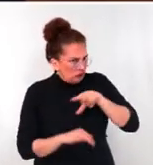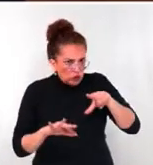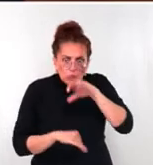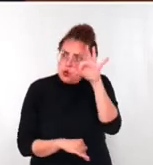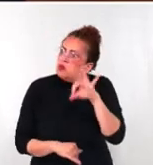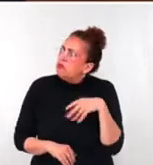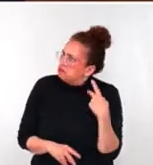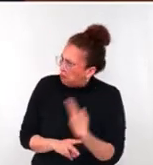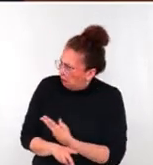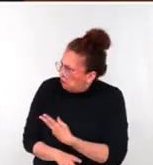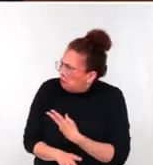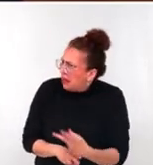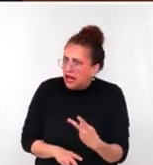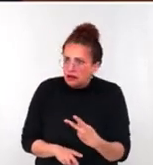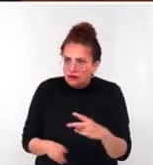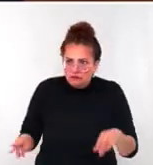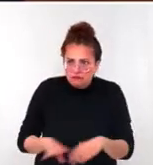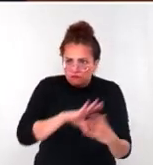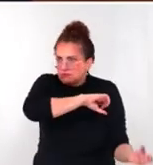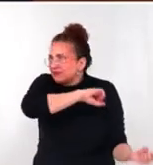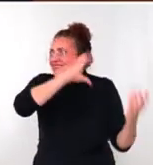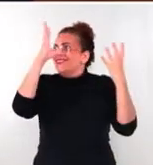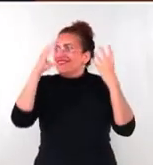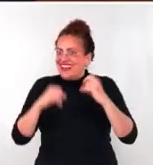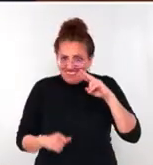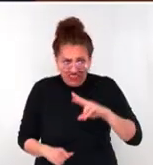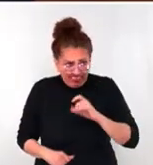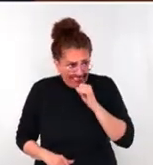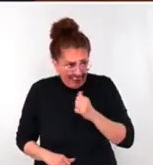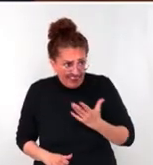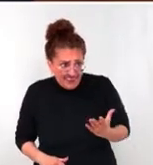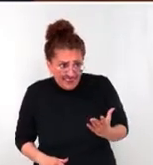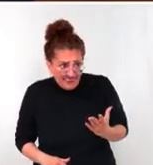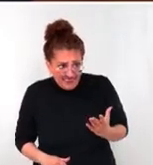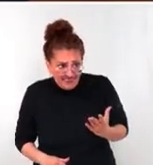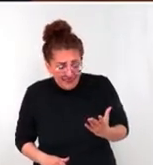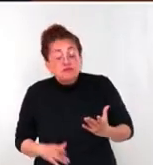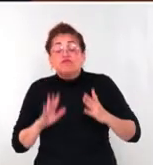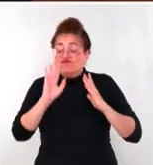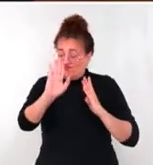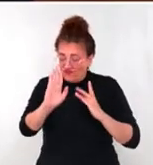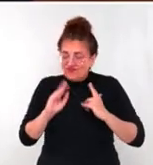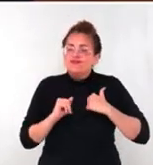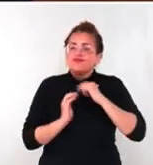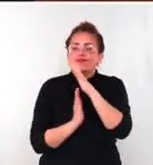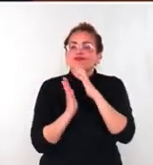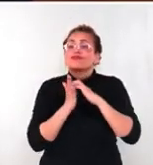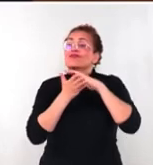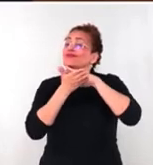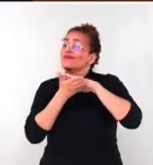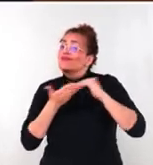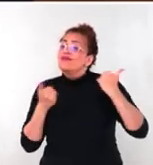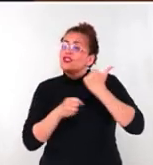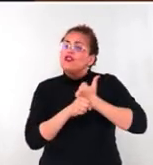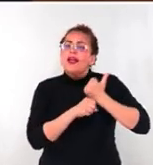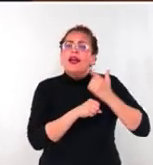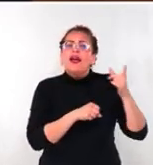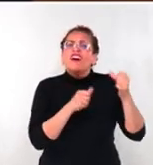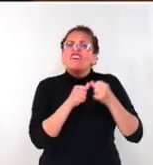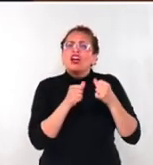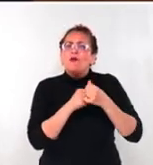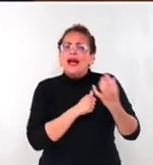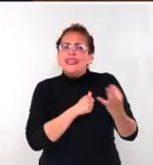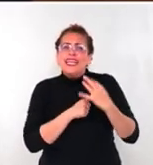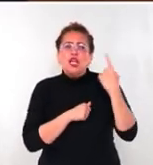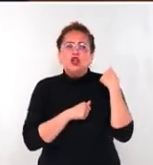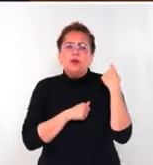quand même, hein ». Ben non, en fait, c'est pas grand-chose. Et en plus de ça, dans vos rapports de transition, tous les ans, vous indiquez des numéros qui sont différents, ce qui